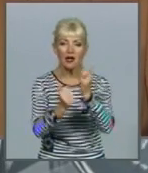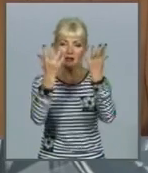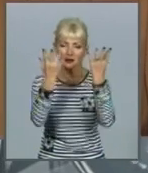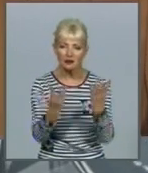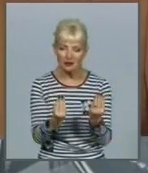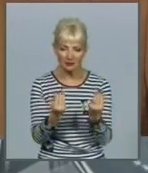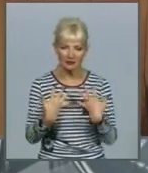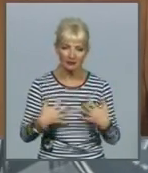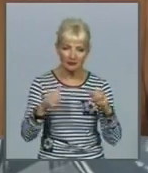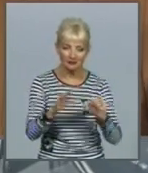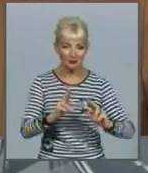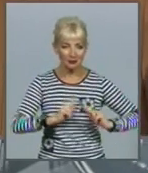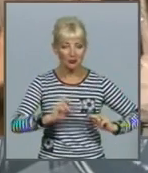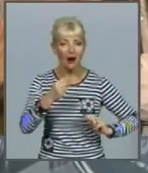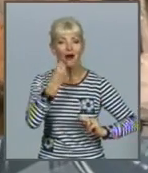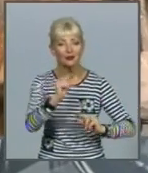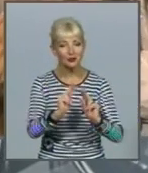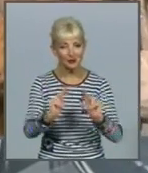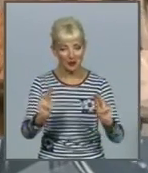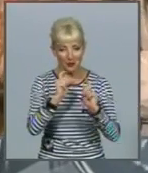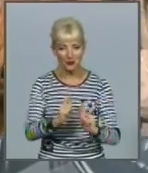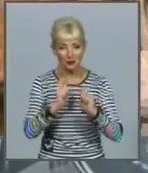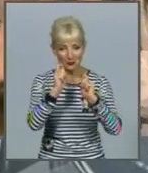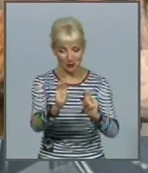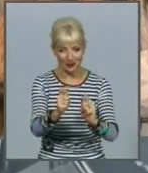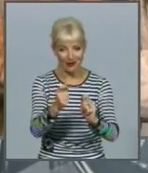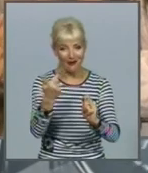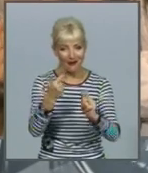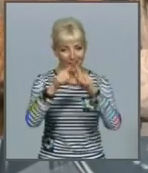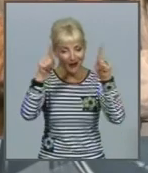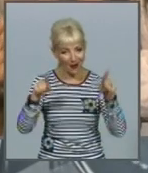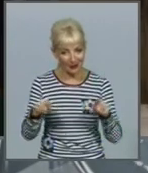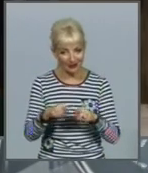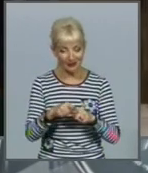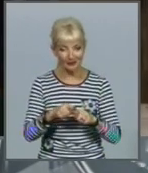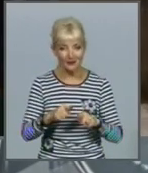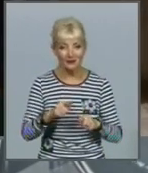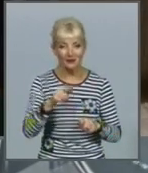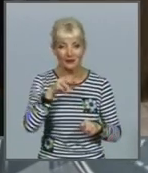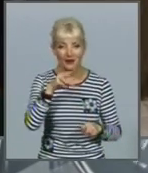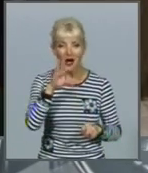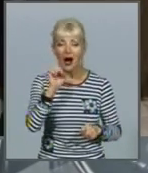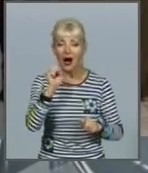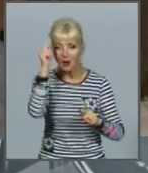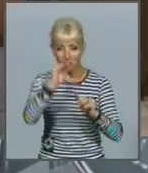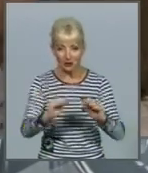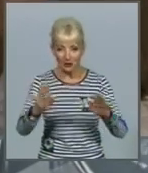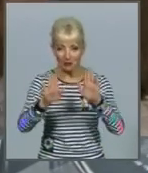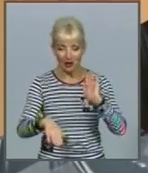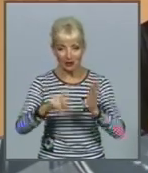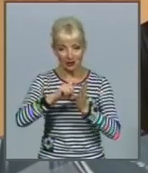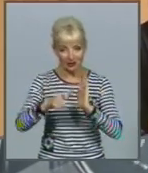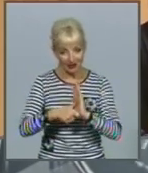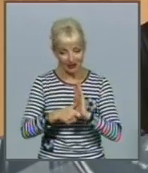кращим педагогам вручив відзнаки – подяки міського голови. А от учні молодших класів отримали інтерактивну